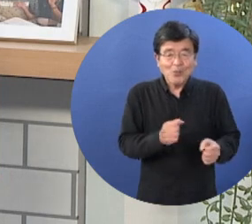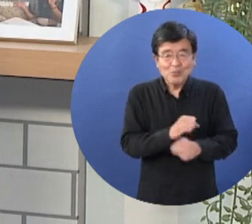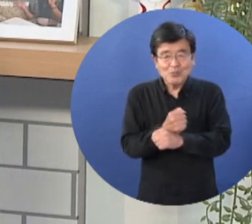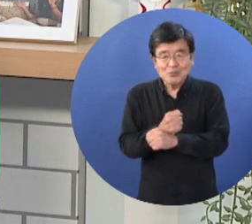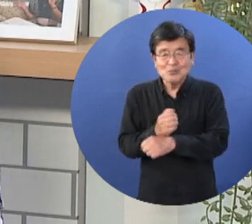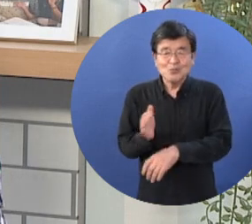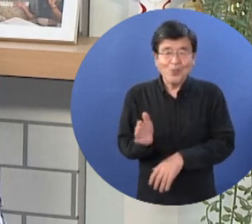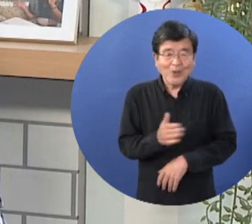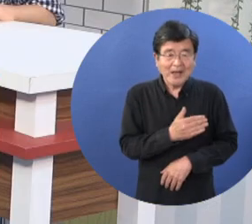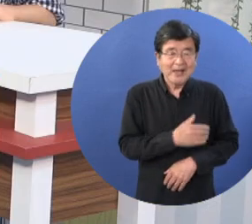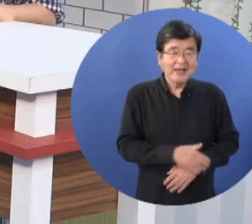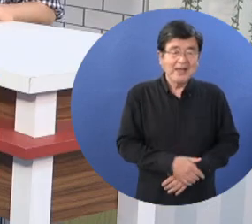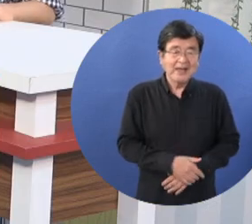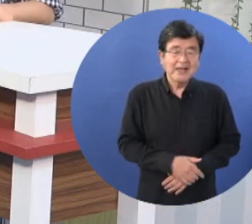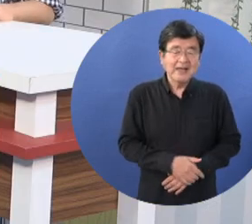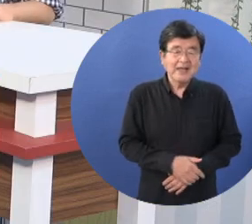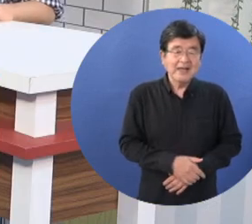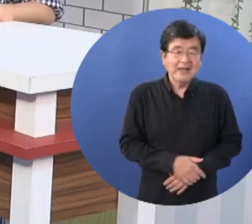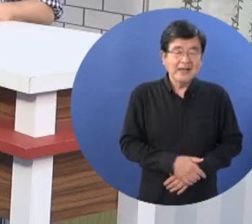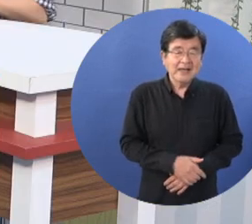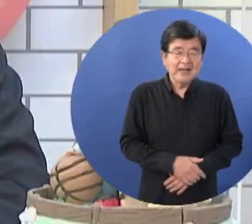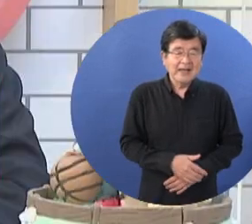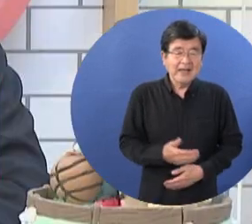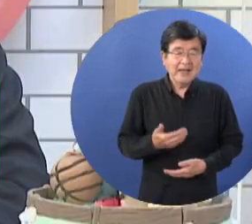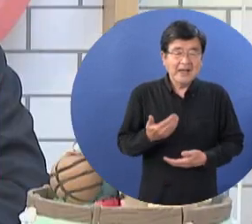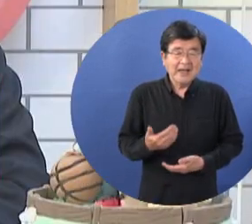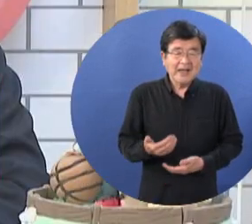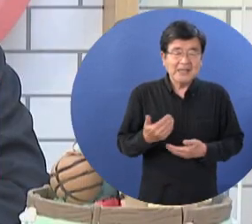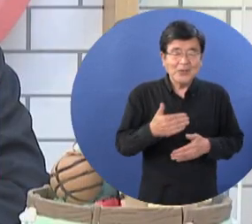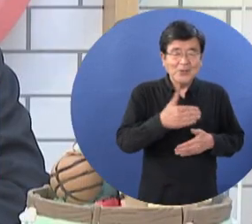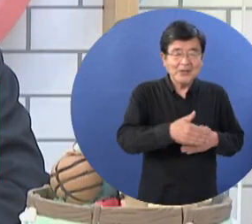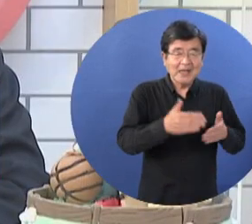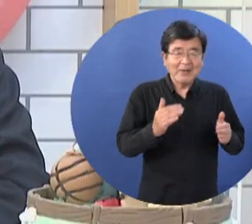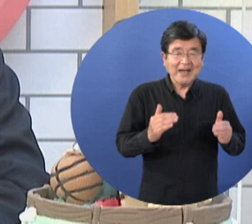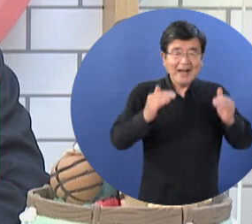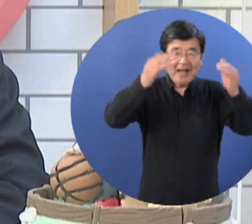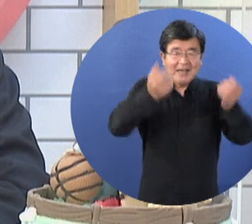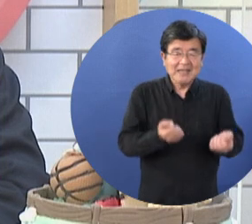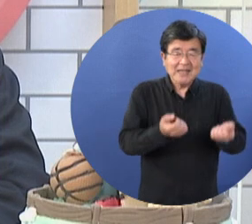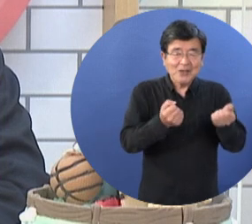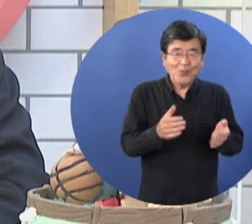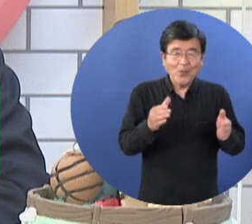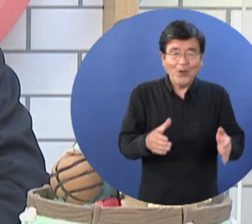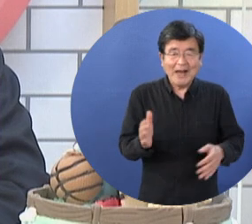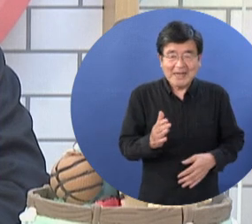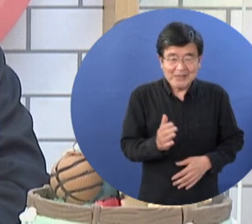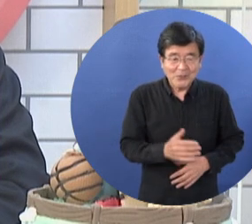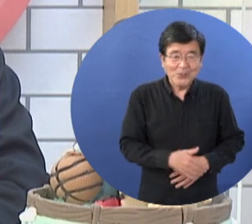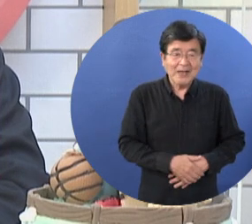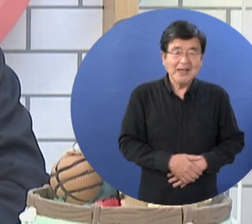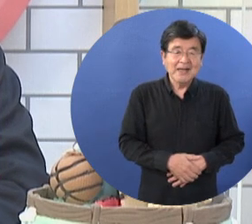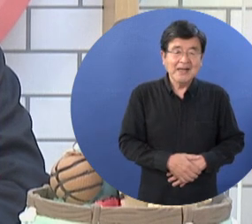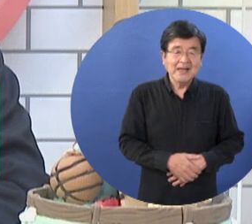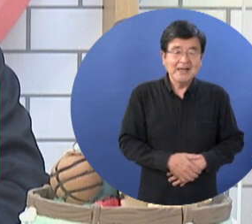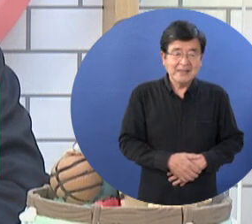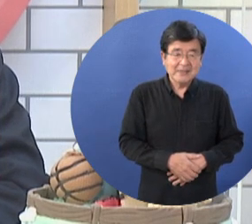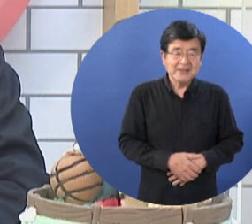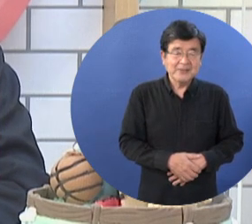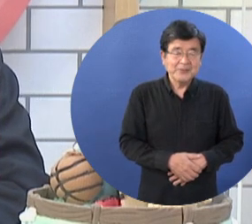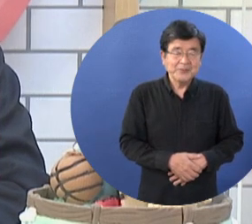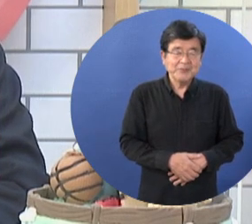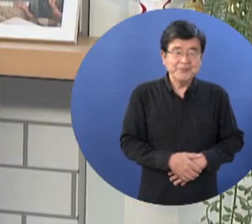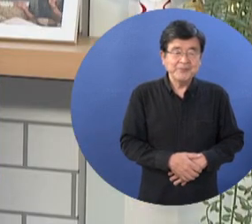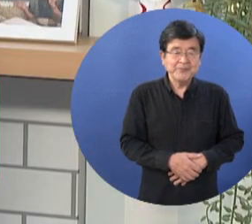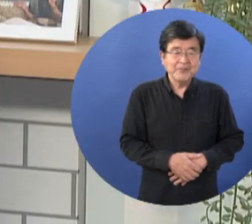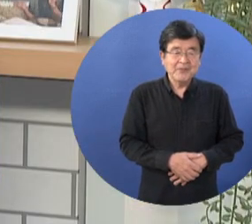かっていうのも大切ですよね。 はい、絶対大事です、ね、赤ちゃんが寝る部屋とかは高いもの置いてないしとか、はい、そういうのは全部やってますね。 大事ですね、はい、